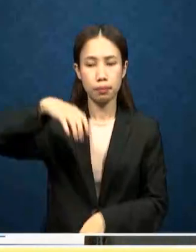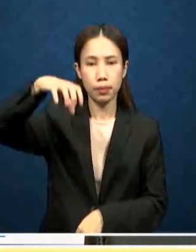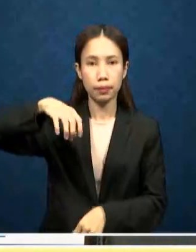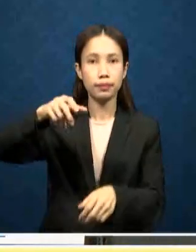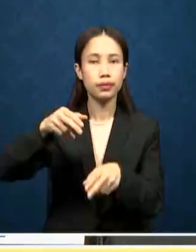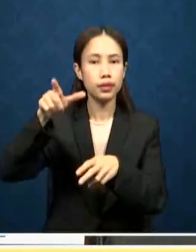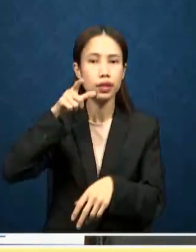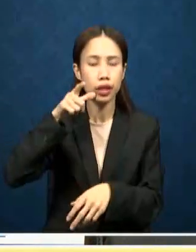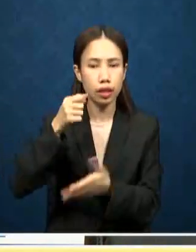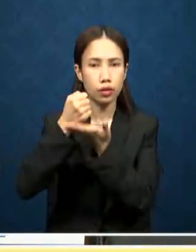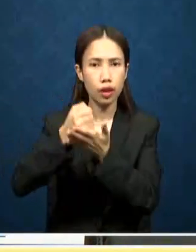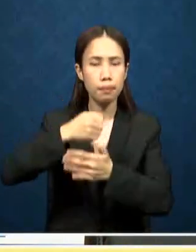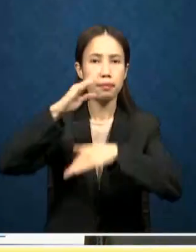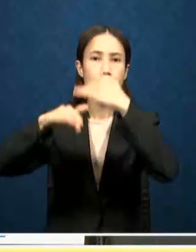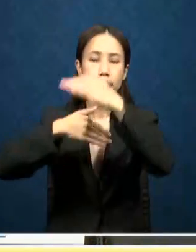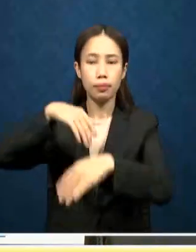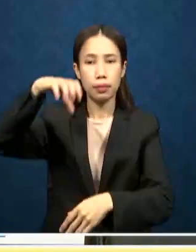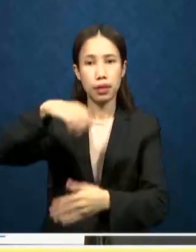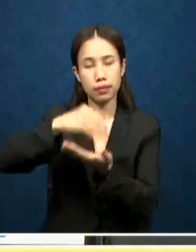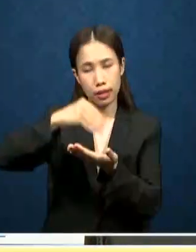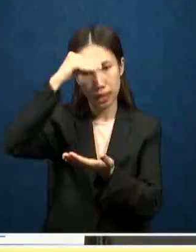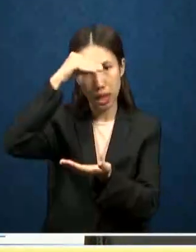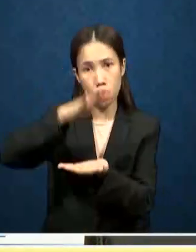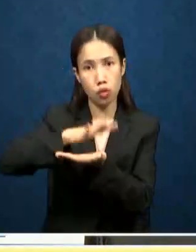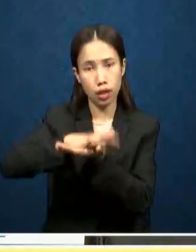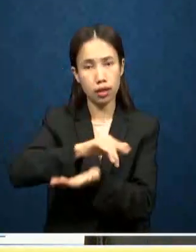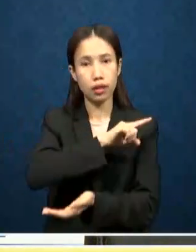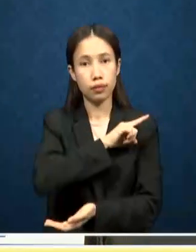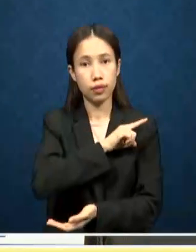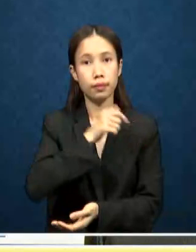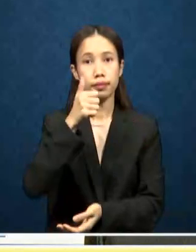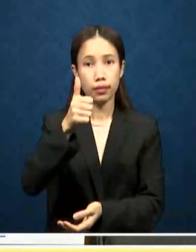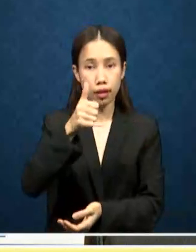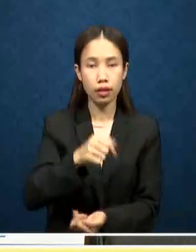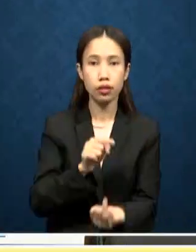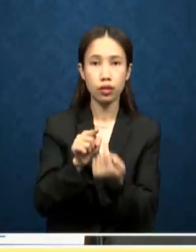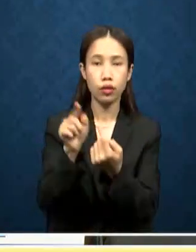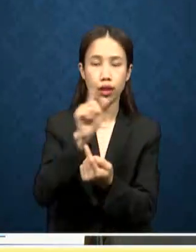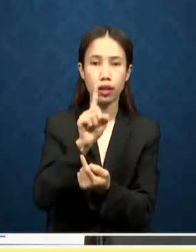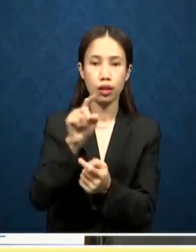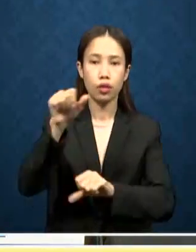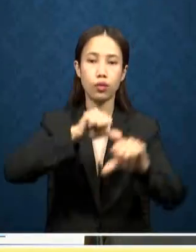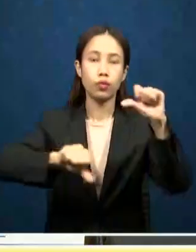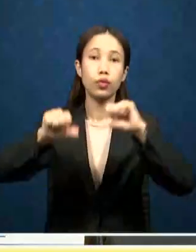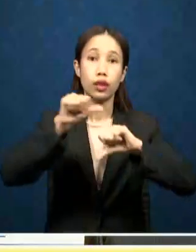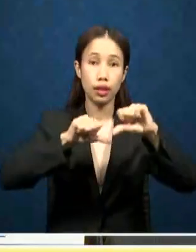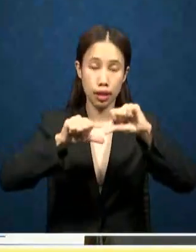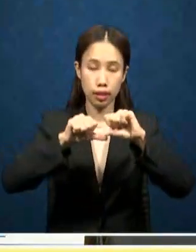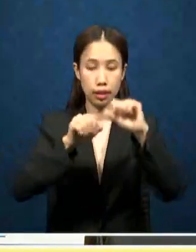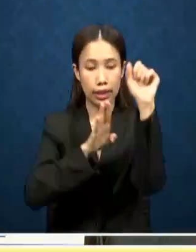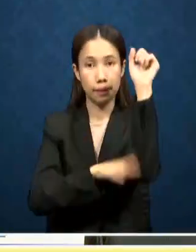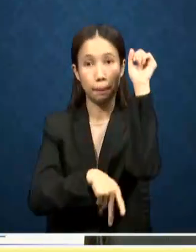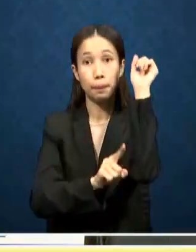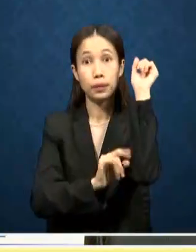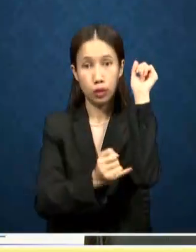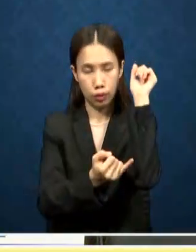สามารถพัฒนาเป็นสถานศึกษาที่เป็นนิติบุคคลได้เช่นอุทยานวิทยาศาสตร์พระจอมเกล้านวก